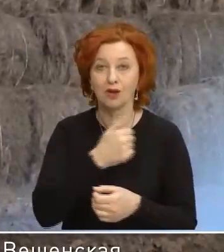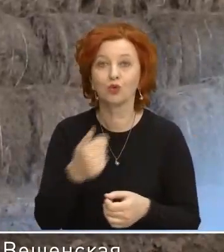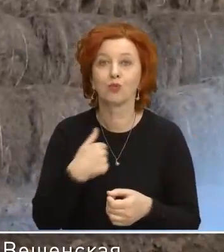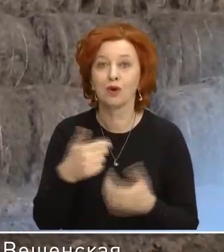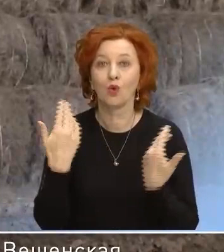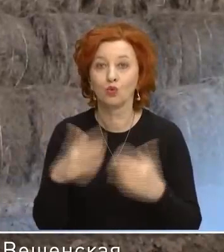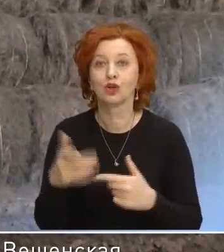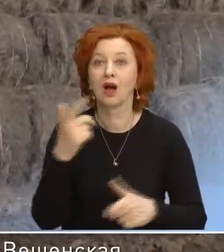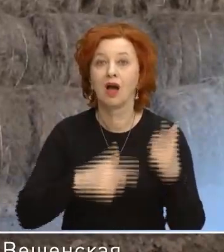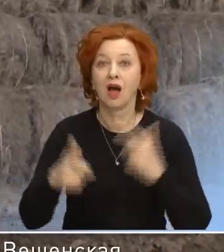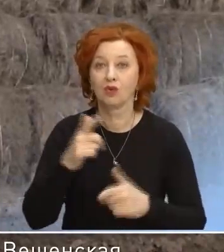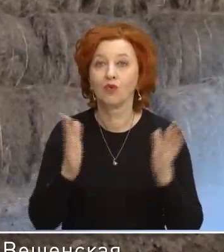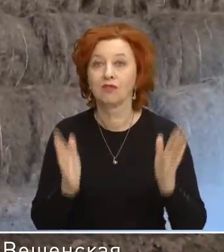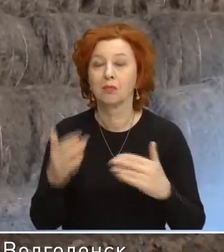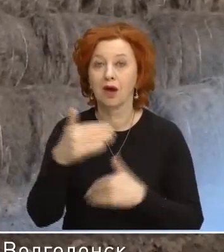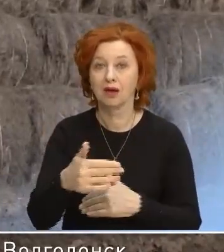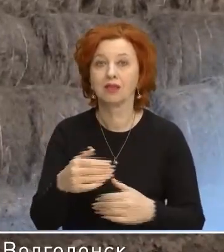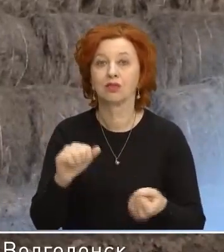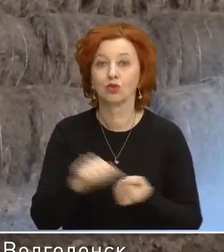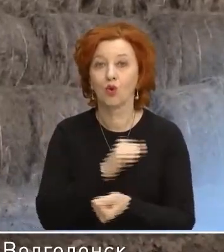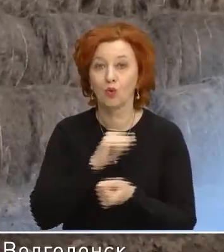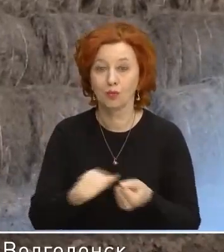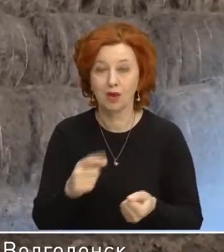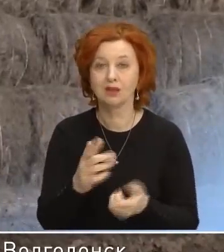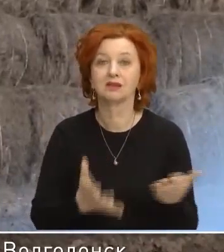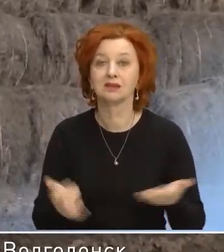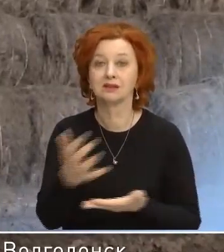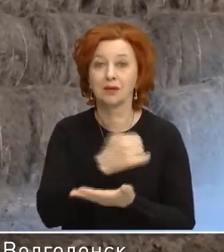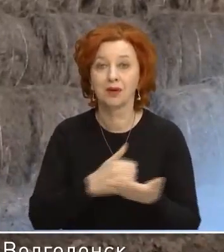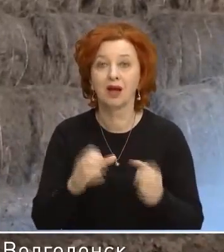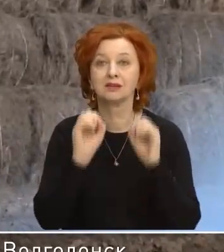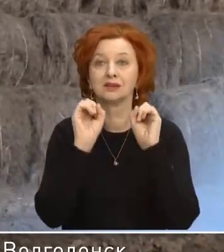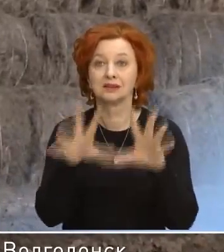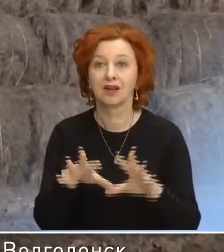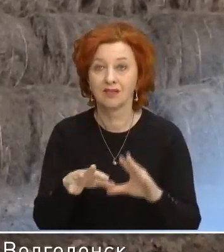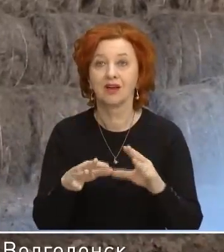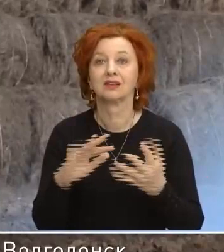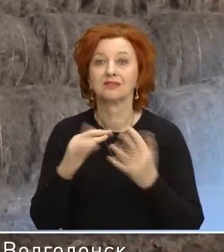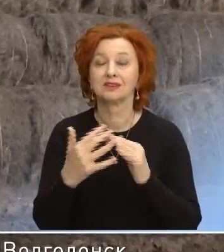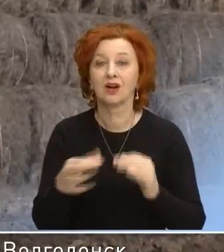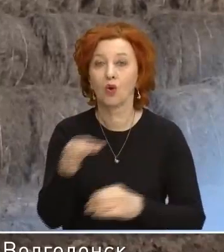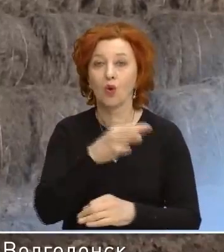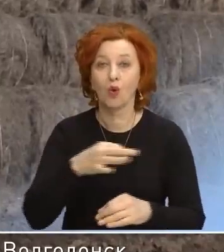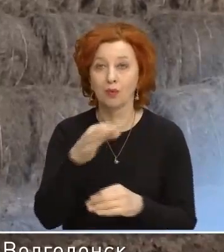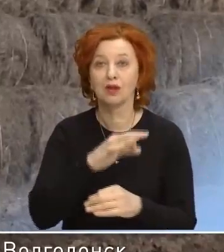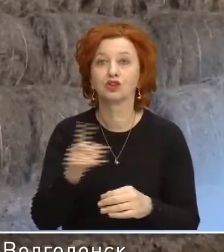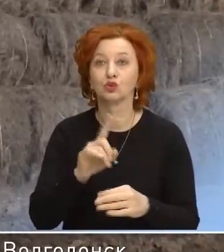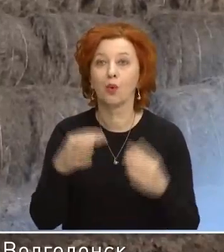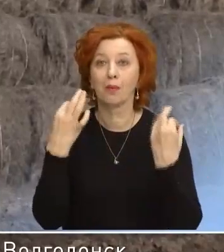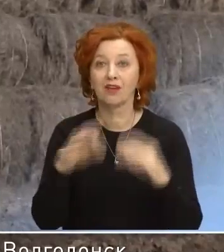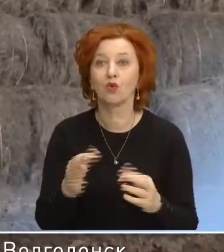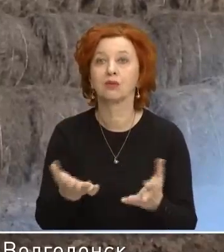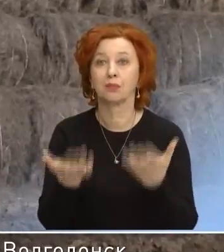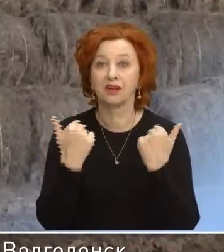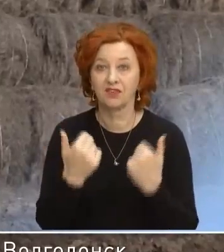уже готовим пакеты документов, собираемся подать в Минсельхозпрод области, что позволит